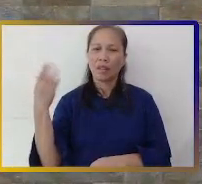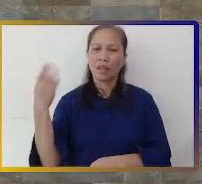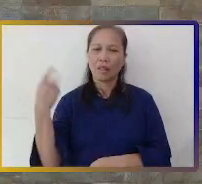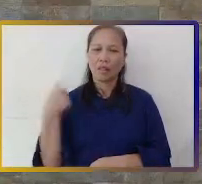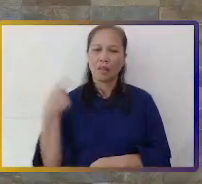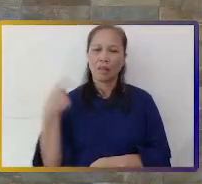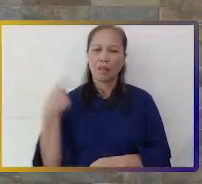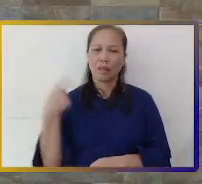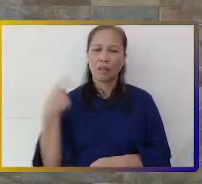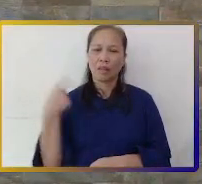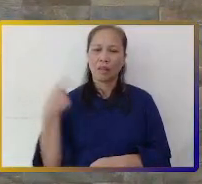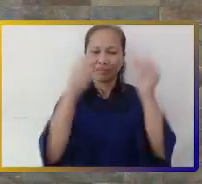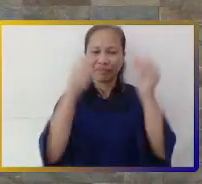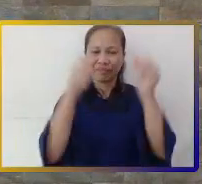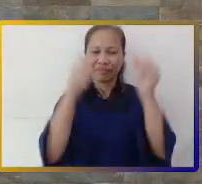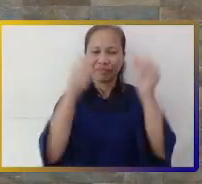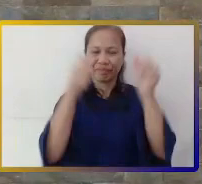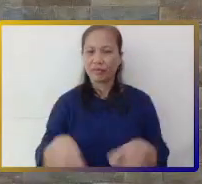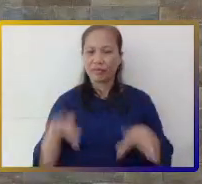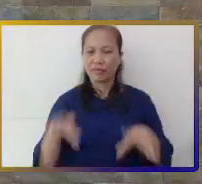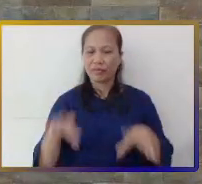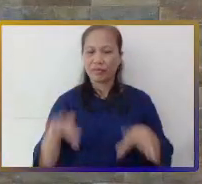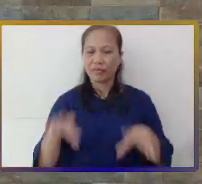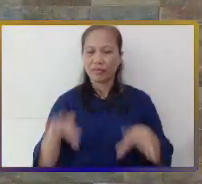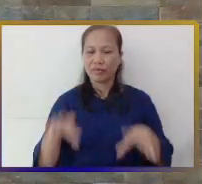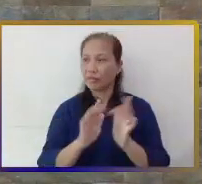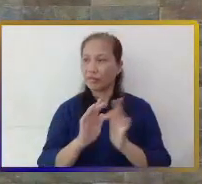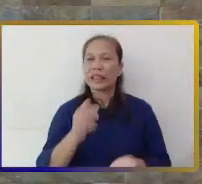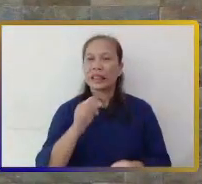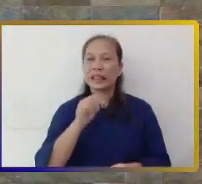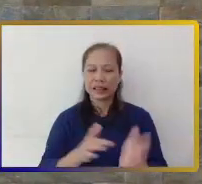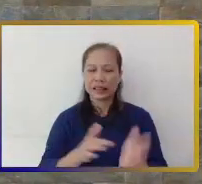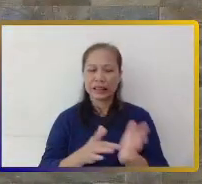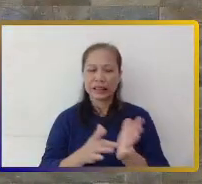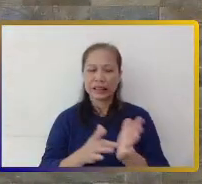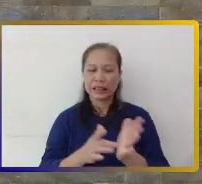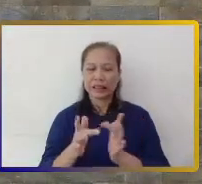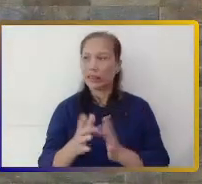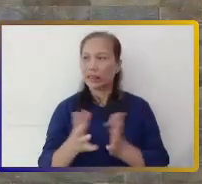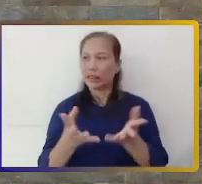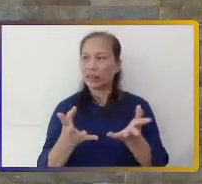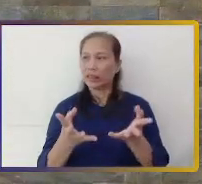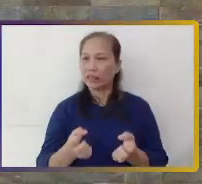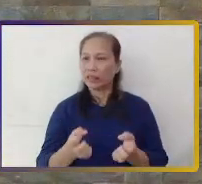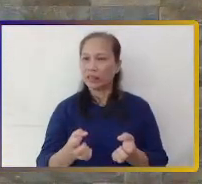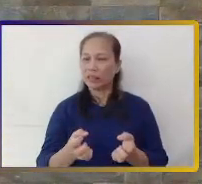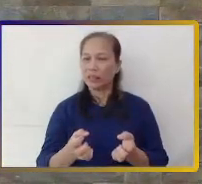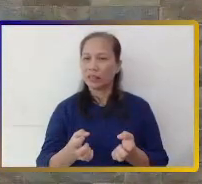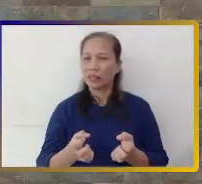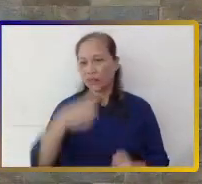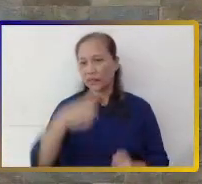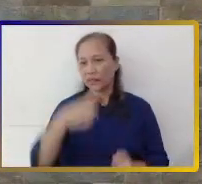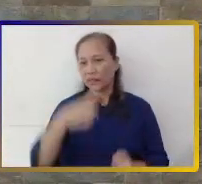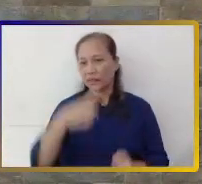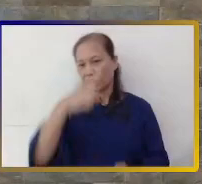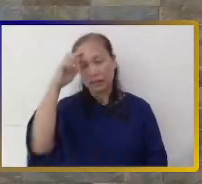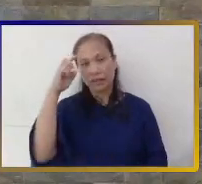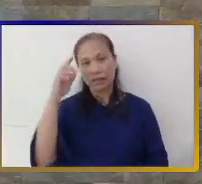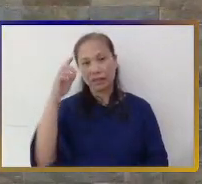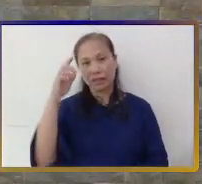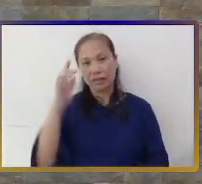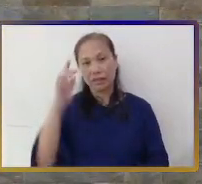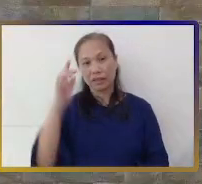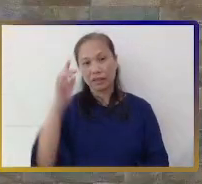mismo na ayaw na ayaw ng Panginoong jesukristo We have a jealous God you